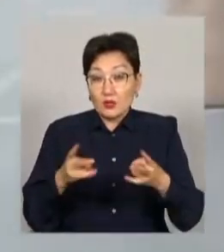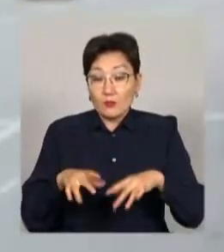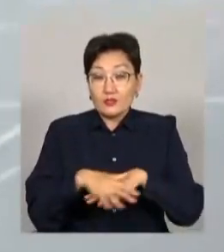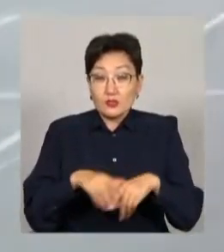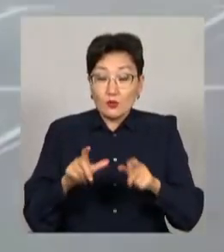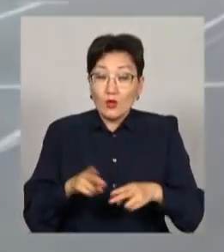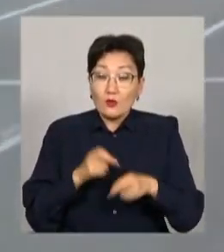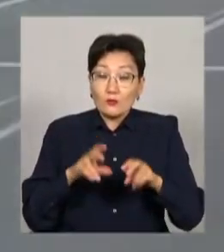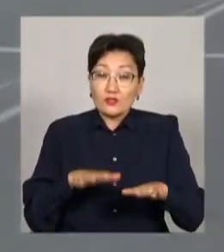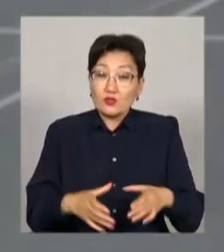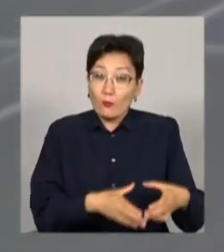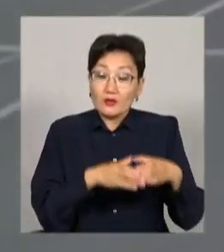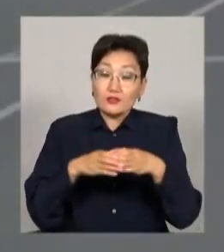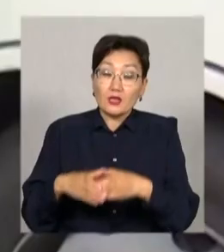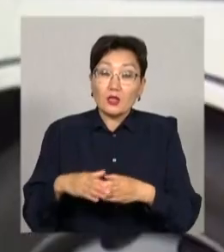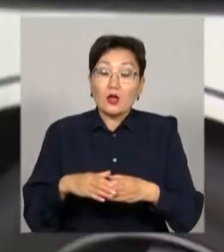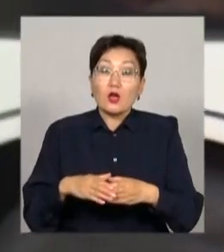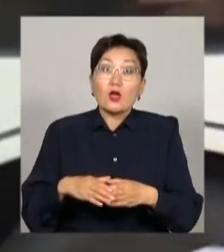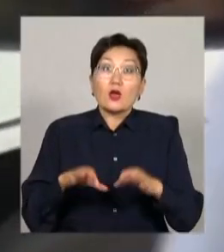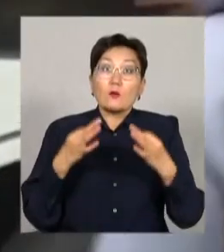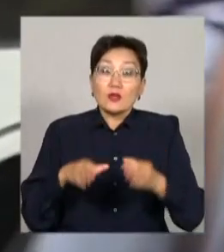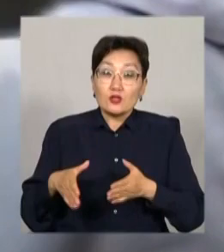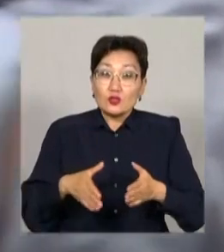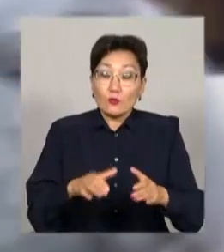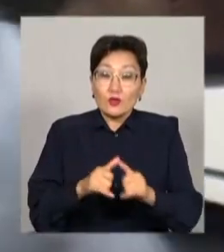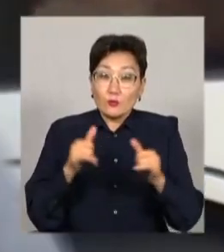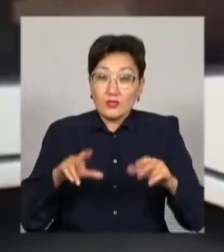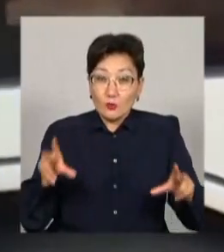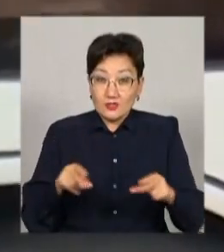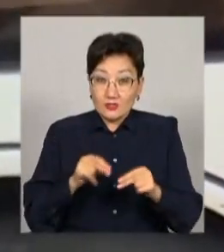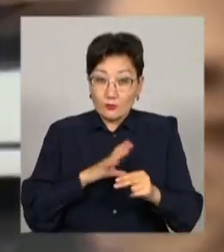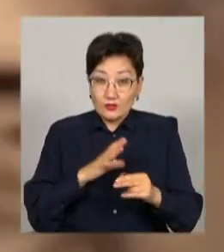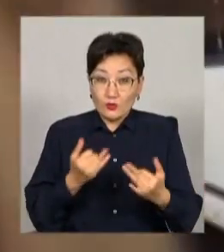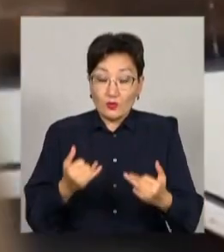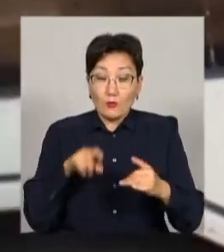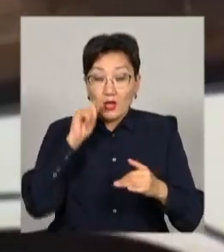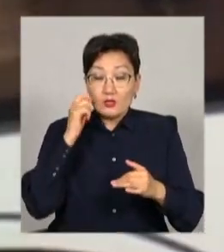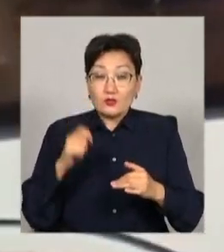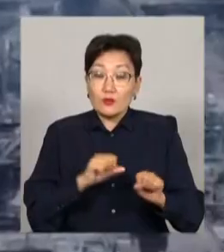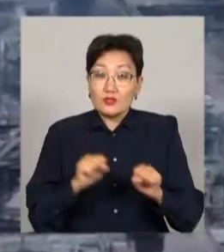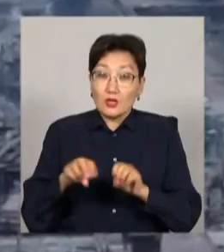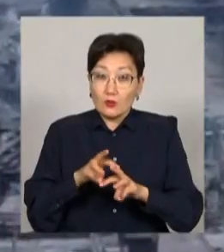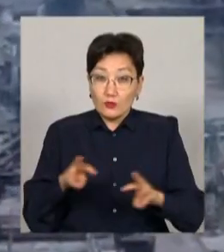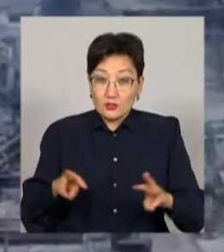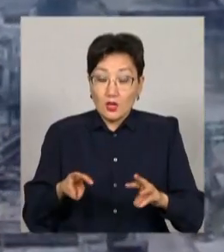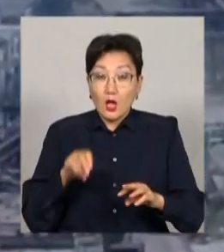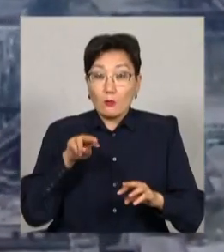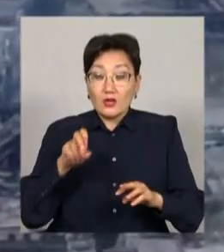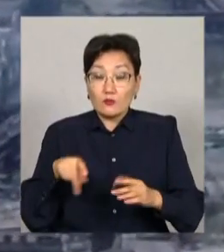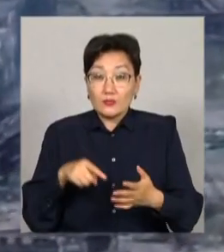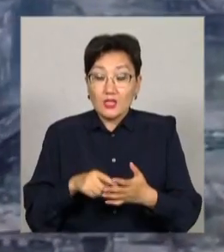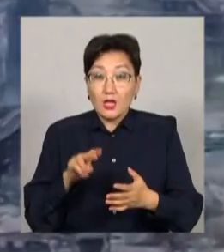халықты қауіпсіз жерге шығару үшін гуманитарлық дәлізді кеңейтуге уәде еткен еді. Алайда бүгін Украинаның қорғаныс министрлігі